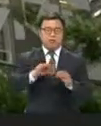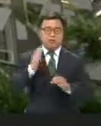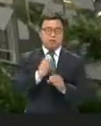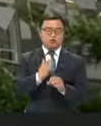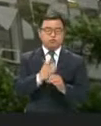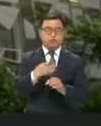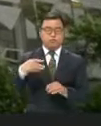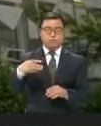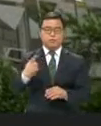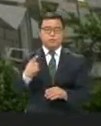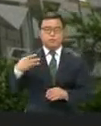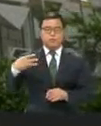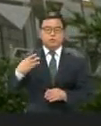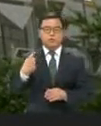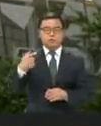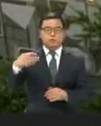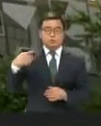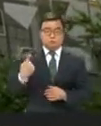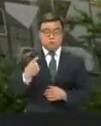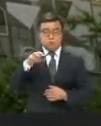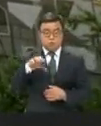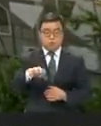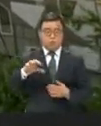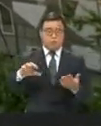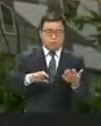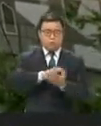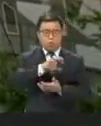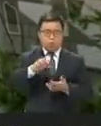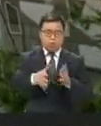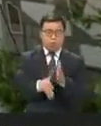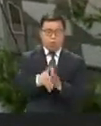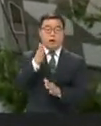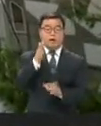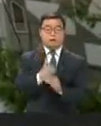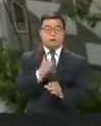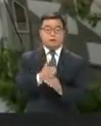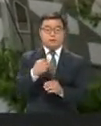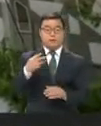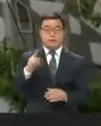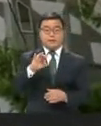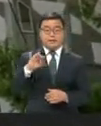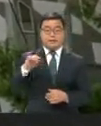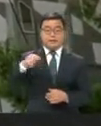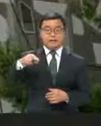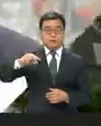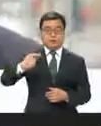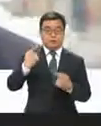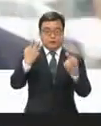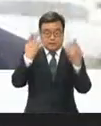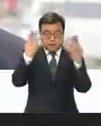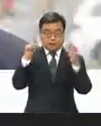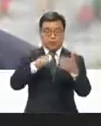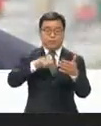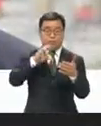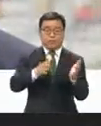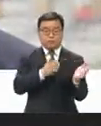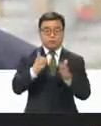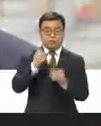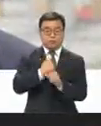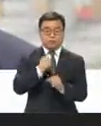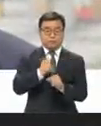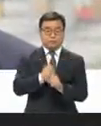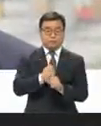그 토론토 내에서도 가장 복잡한 시내에 자리 잡은 라이어슨 대학교에 설치되어 있습니다. Ryerson is a